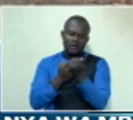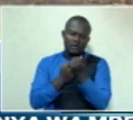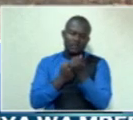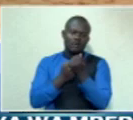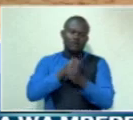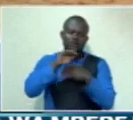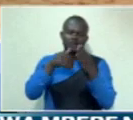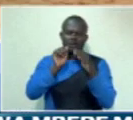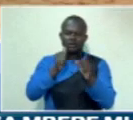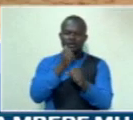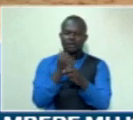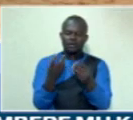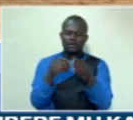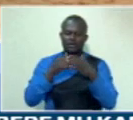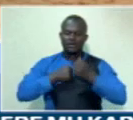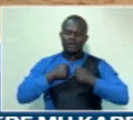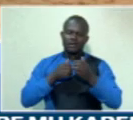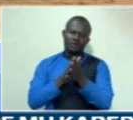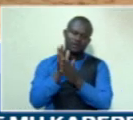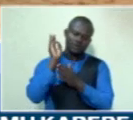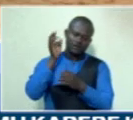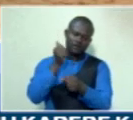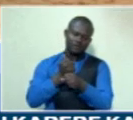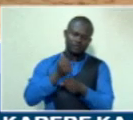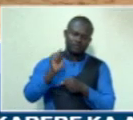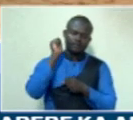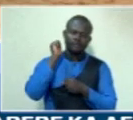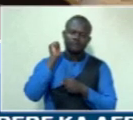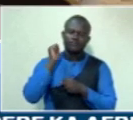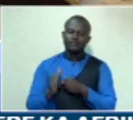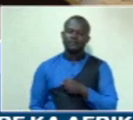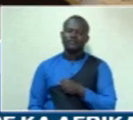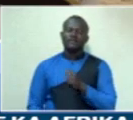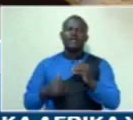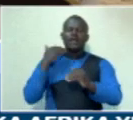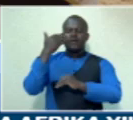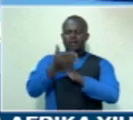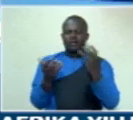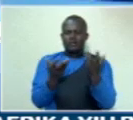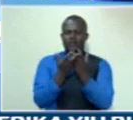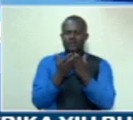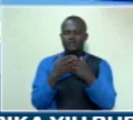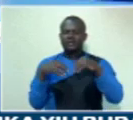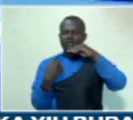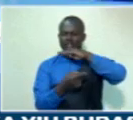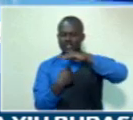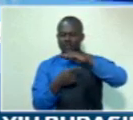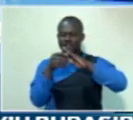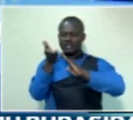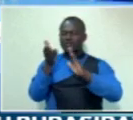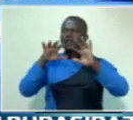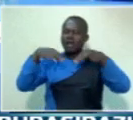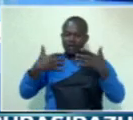bwose bwakorohereza abanyarwanda gucuruza yuko azabidukorera hanyuma wenda bijyanye n'imiterere y'icyo gihugu